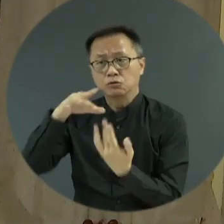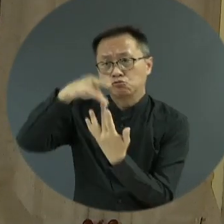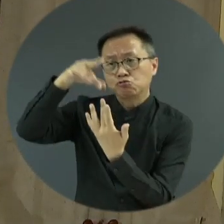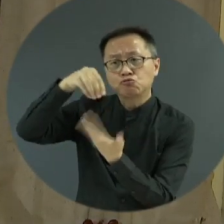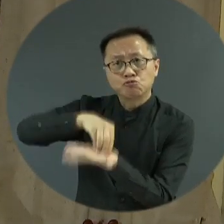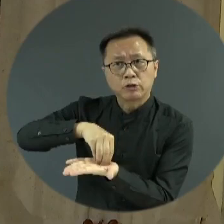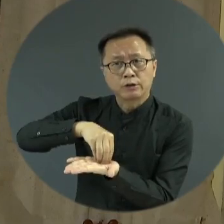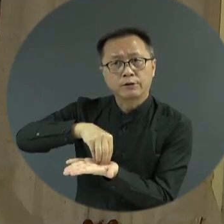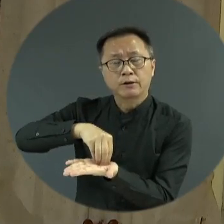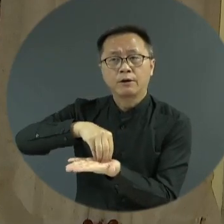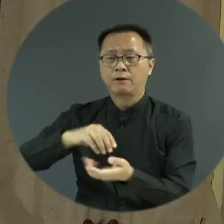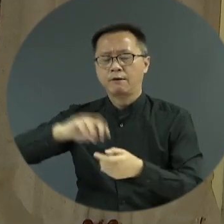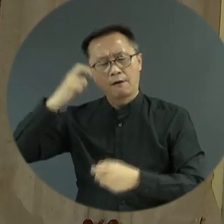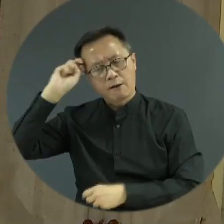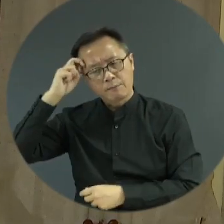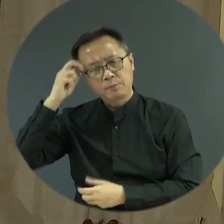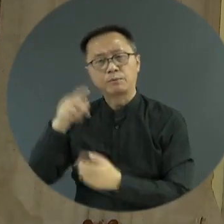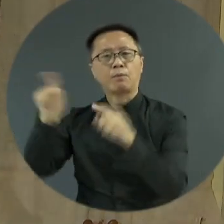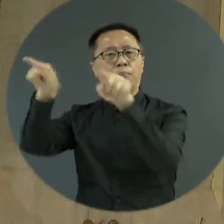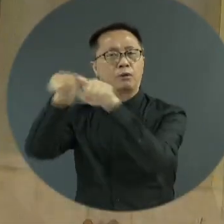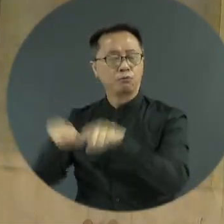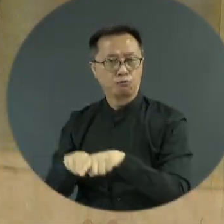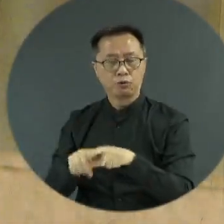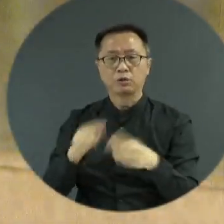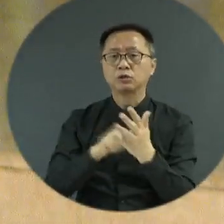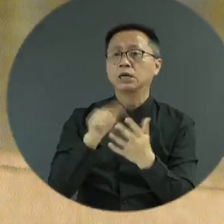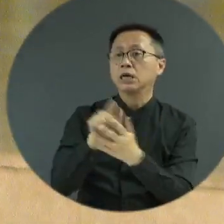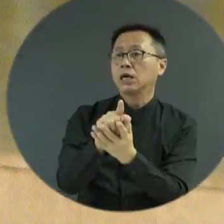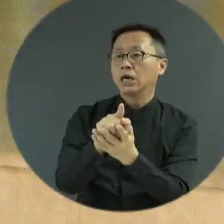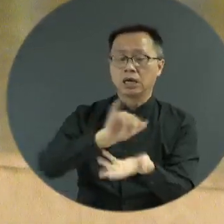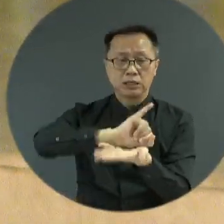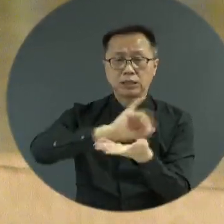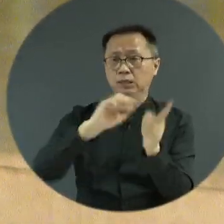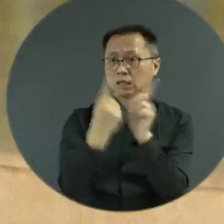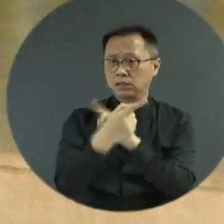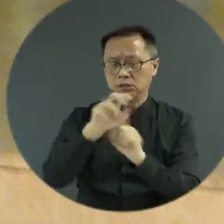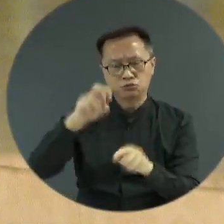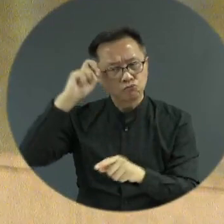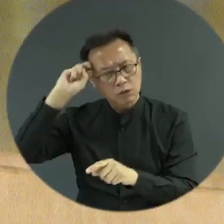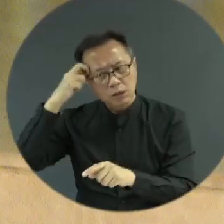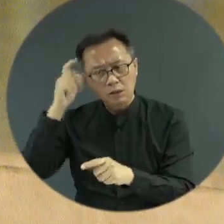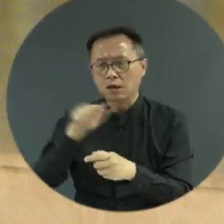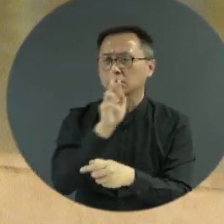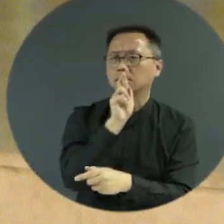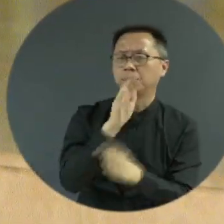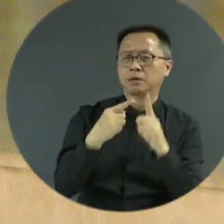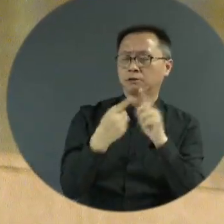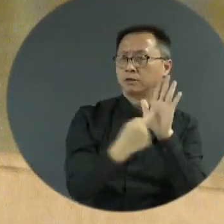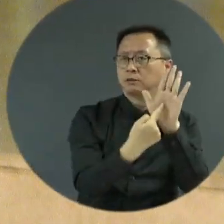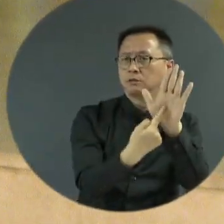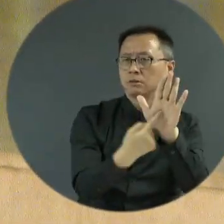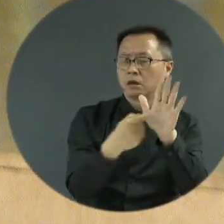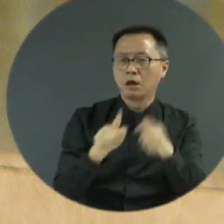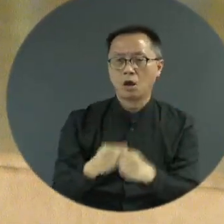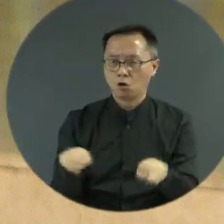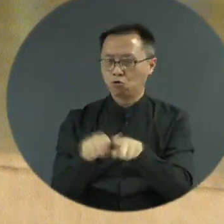准。今天的第一篇读经《以赛亚先知书》记载了一个神秘人物的出现，而且